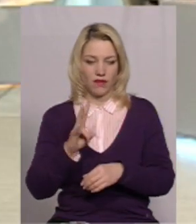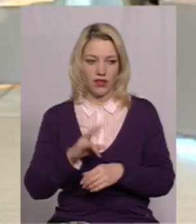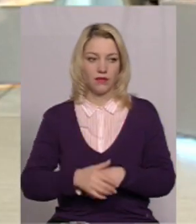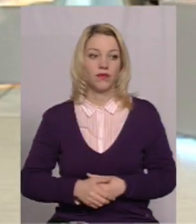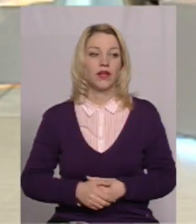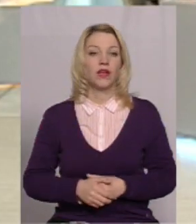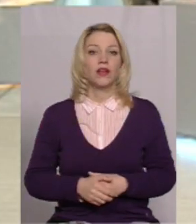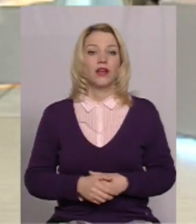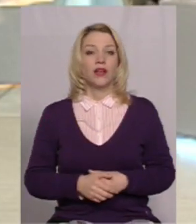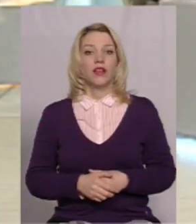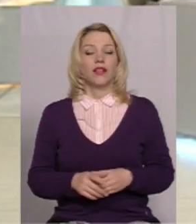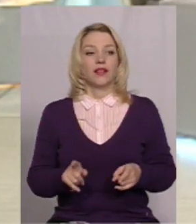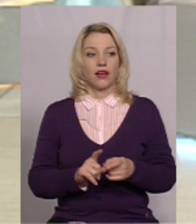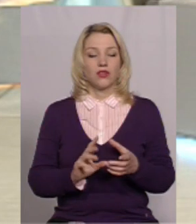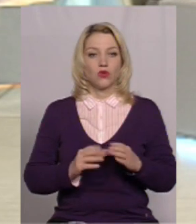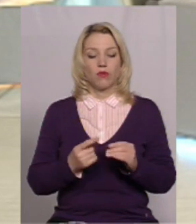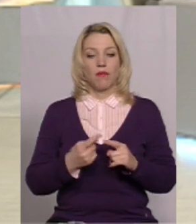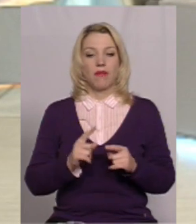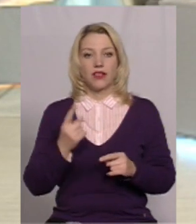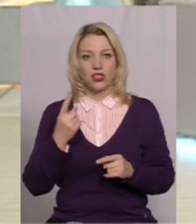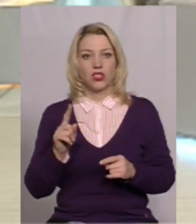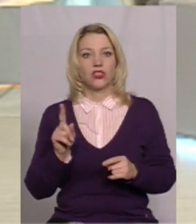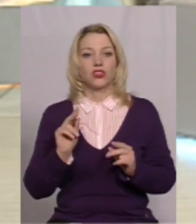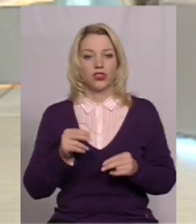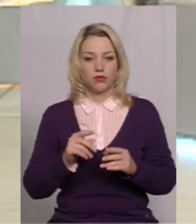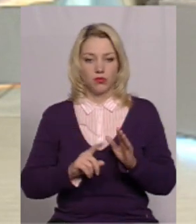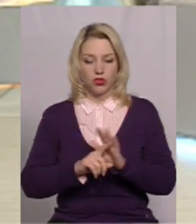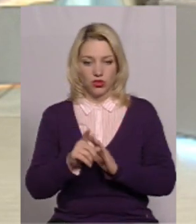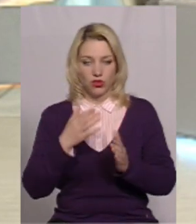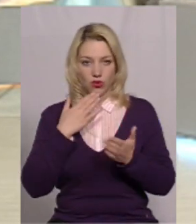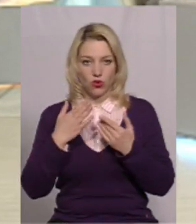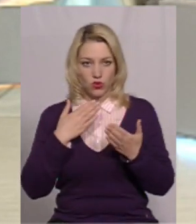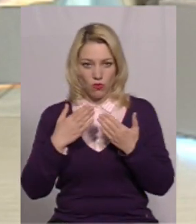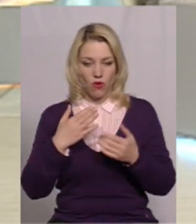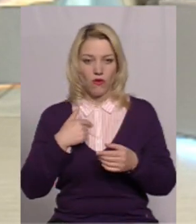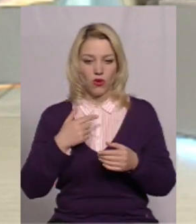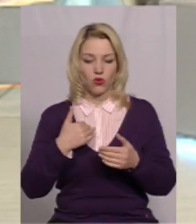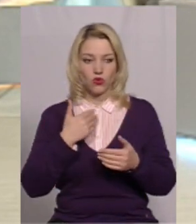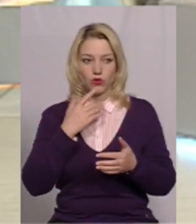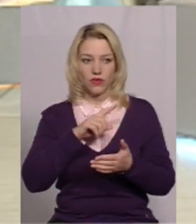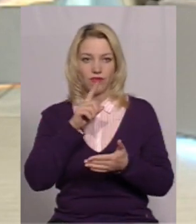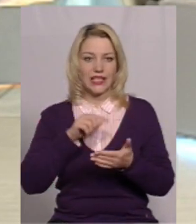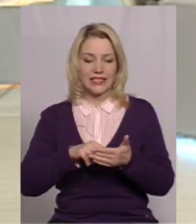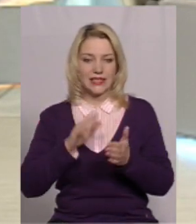сума. Перш ніж продовжити розмову, я хочу зачитати запитання з Фейсбука.